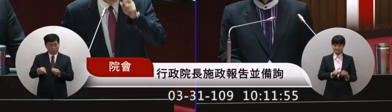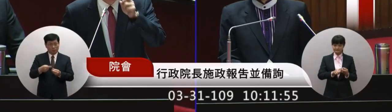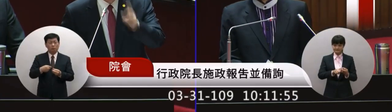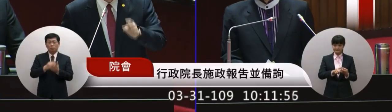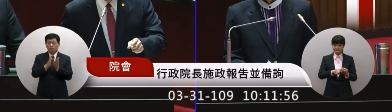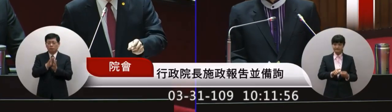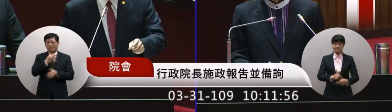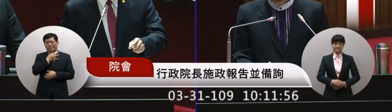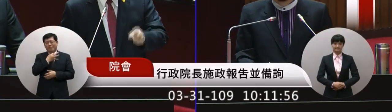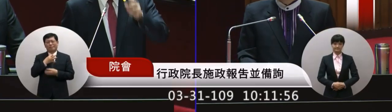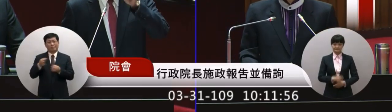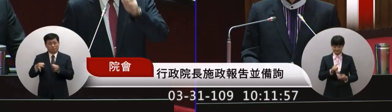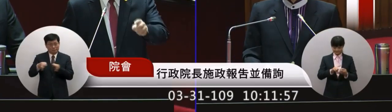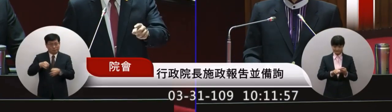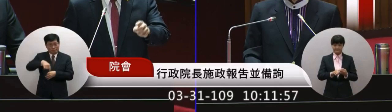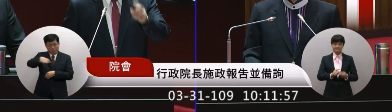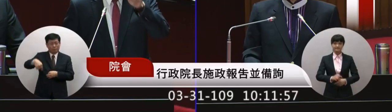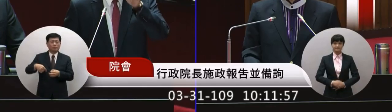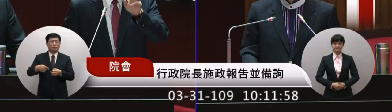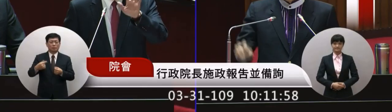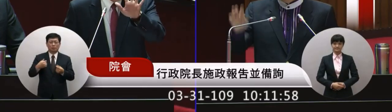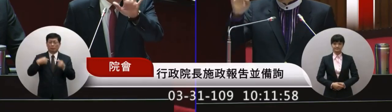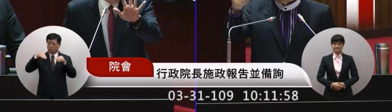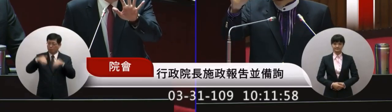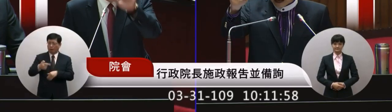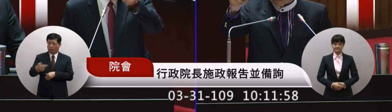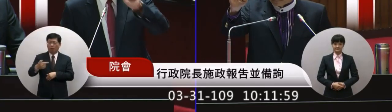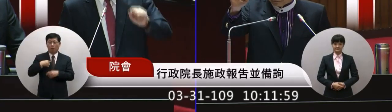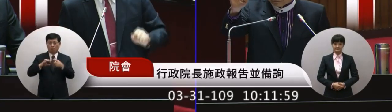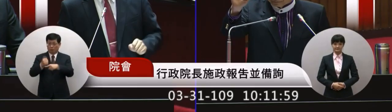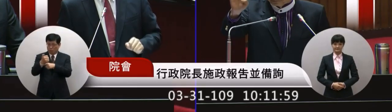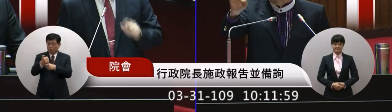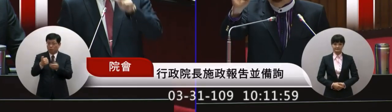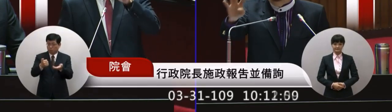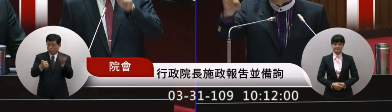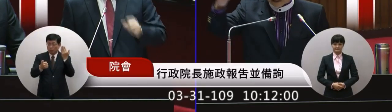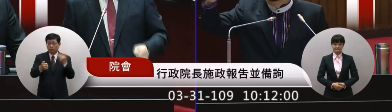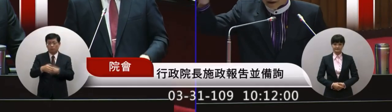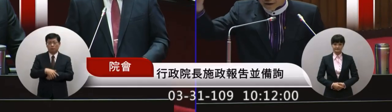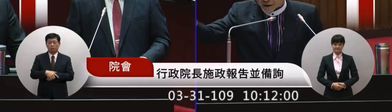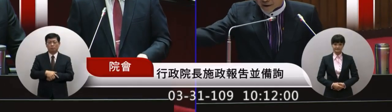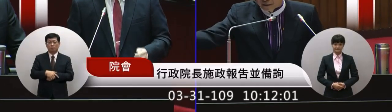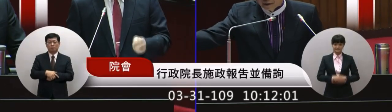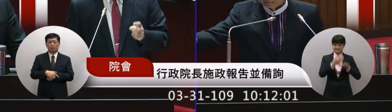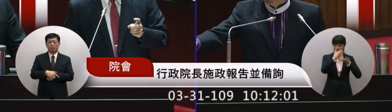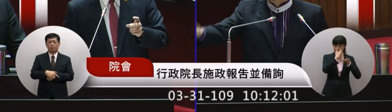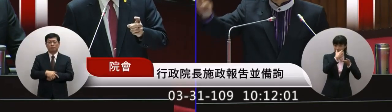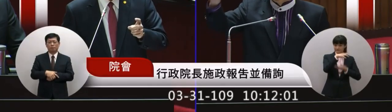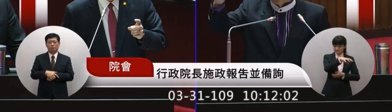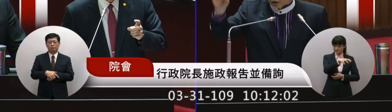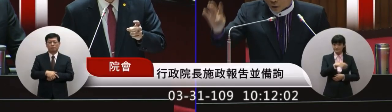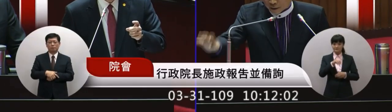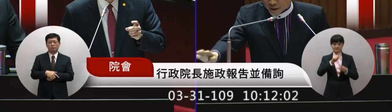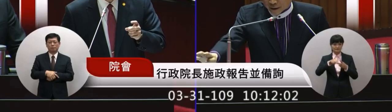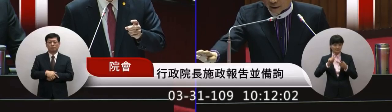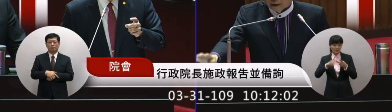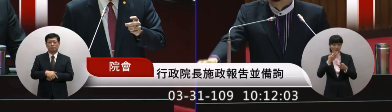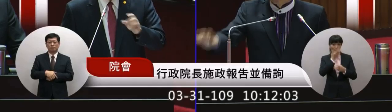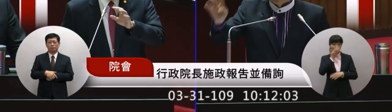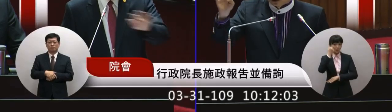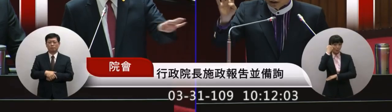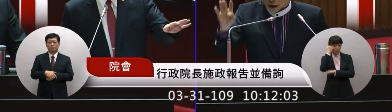做艰困产业，伊营业额降到一半以上。 嗯啊，餐厅业，嗯啊，旅馆